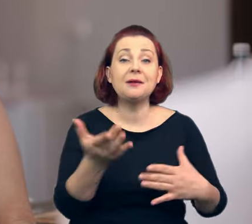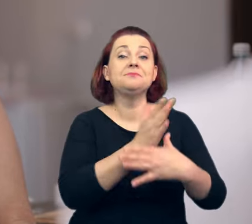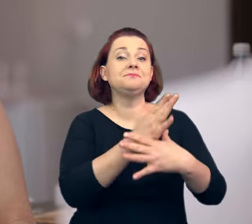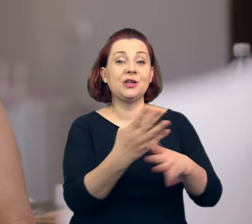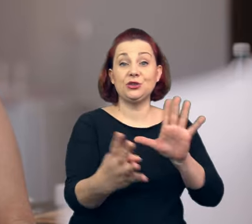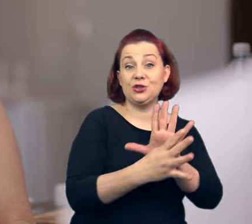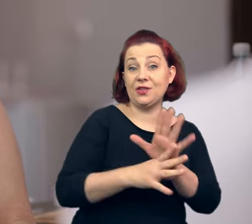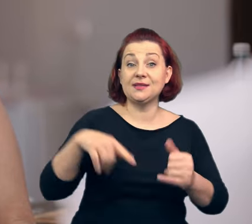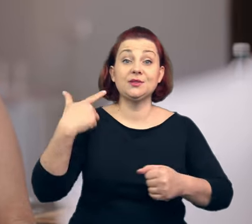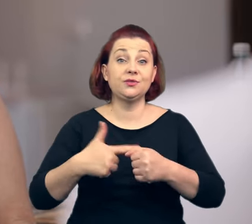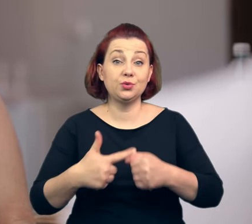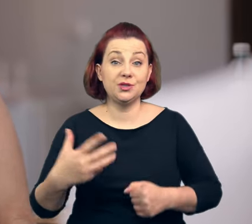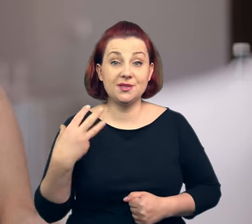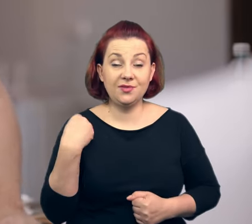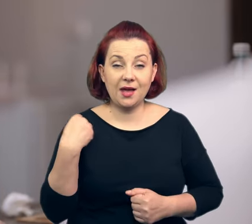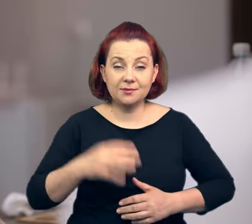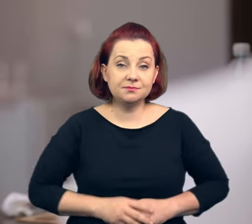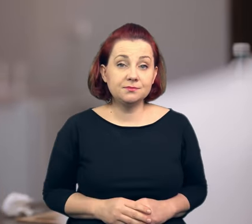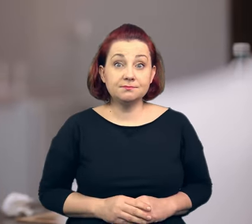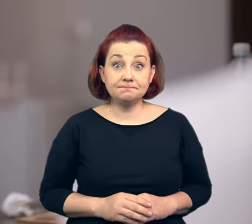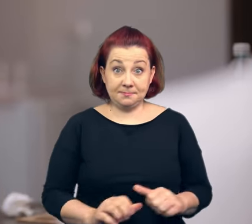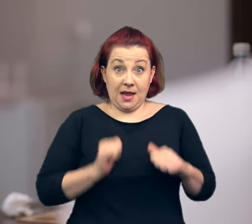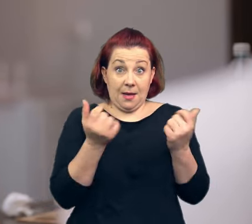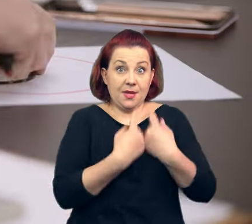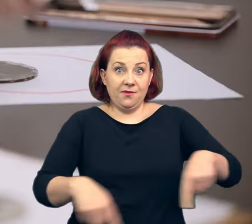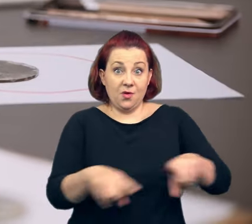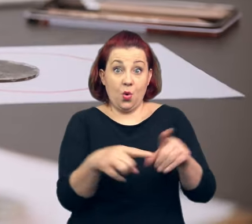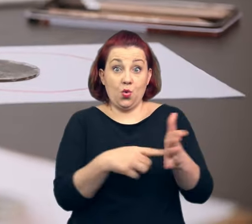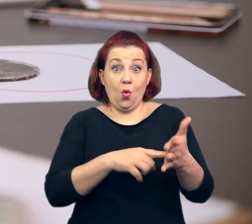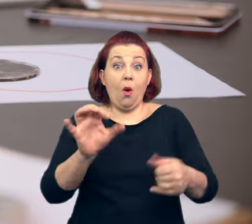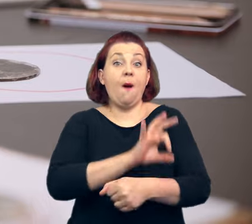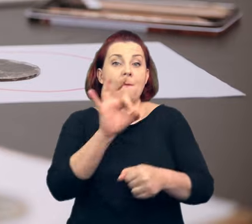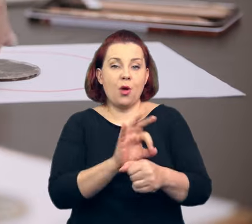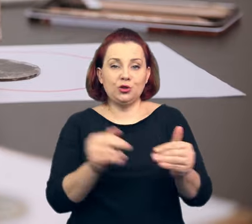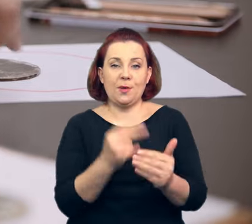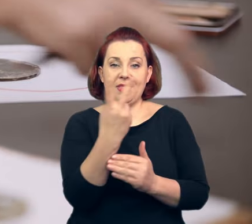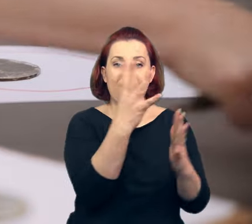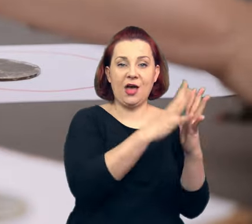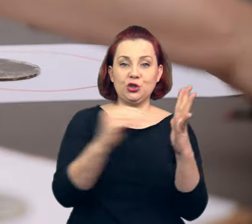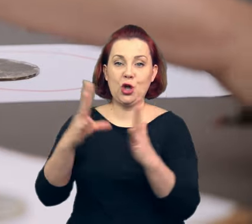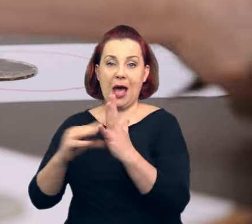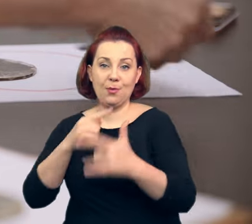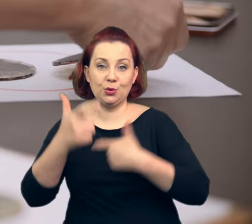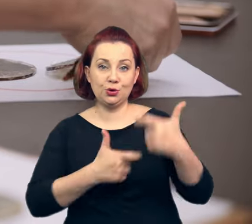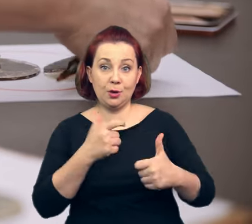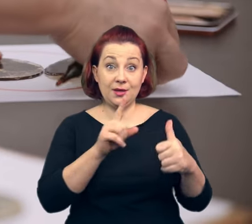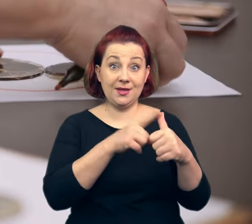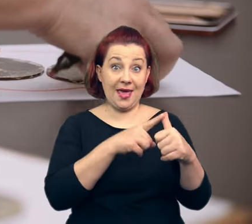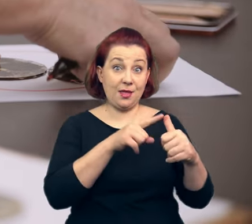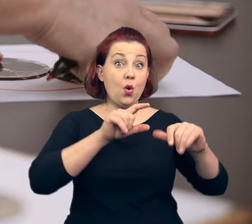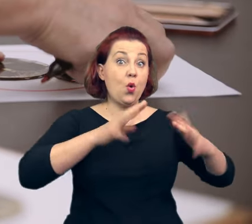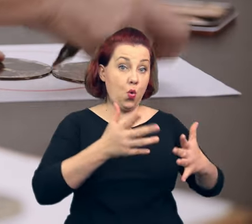XX wieku. Aby wykonać projekt, musimy wykonać dwa szablony. Jedna kopia do cięcia